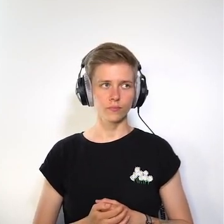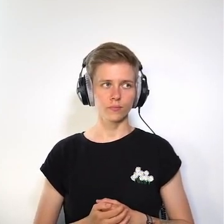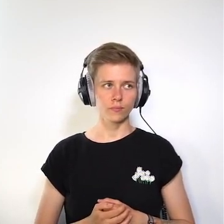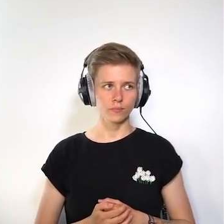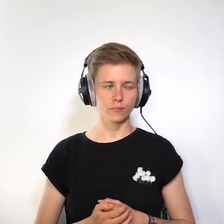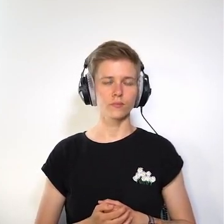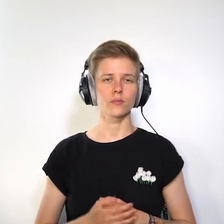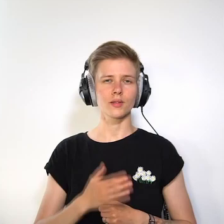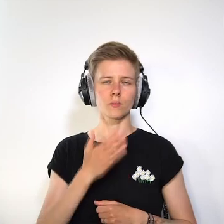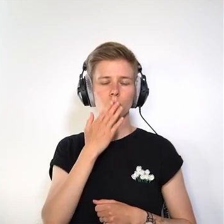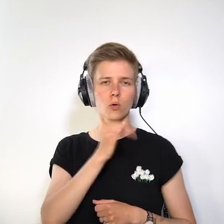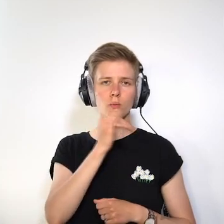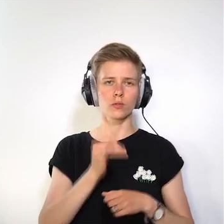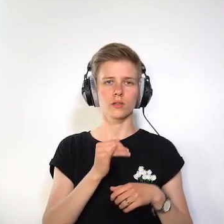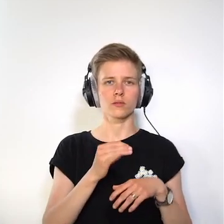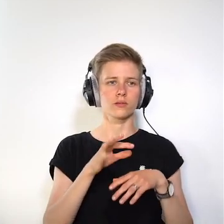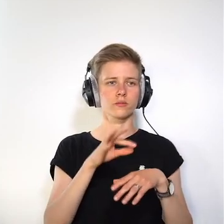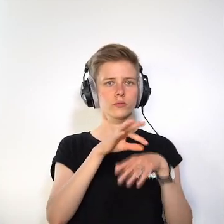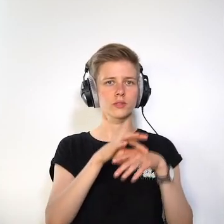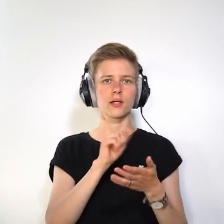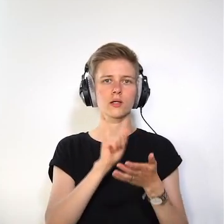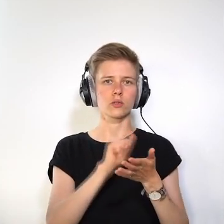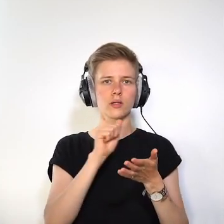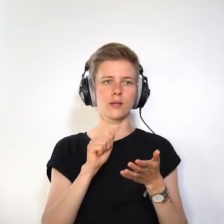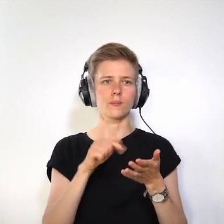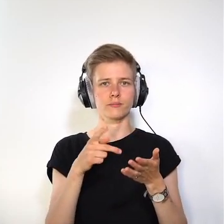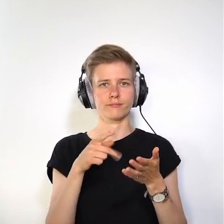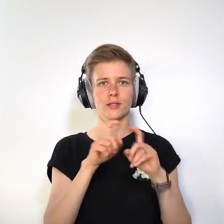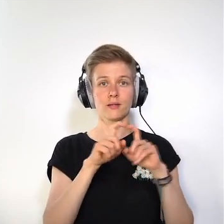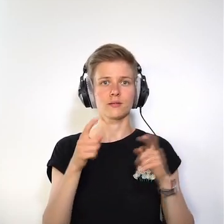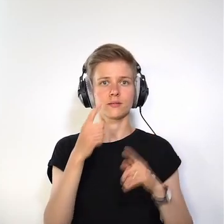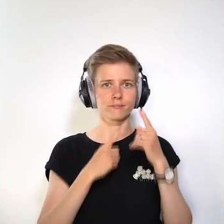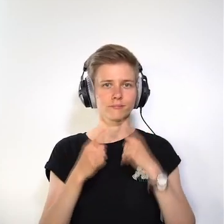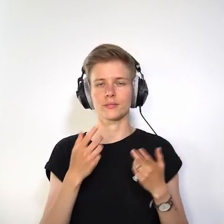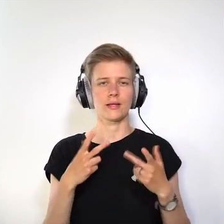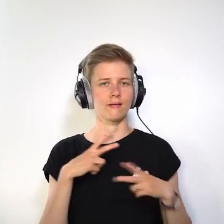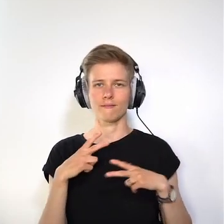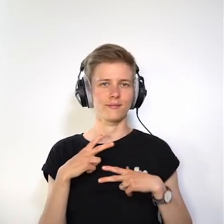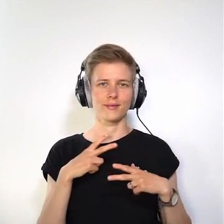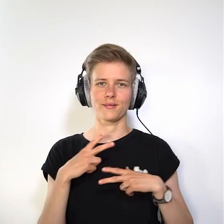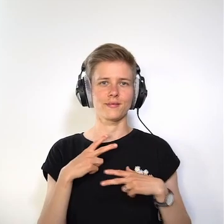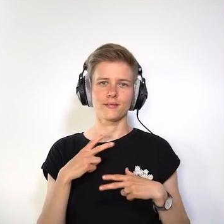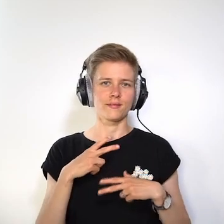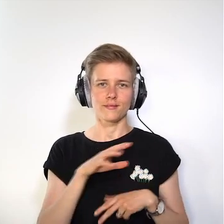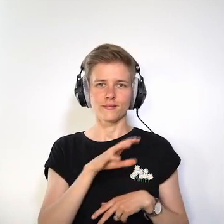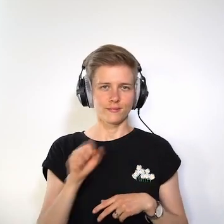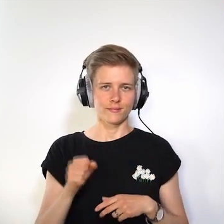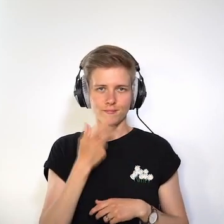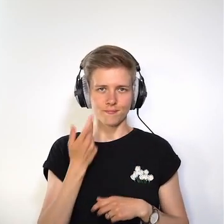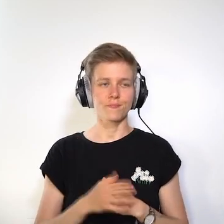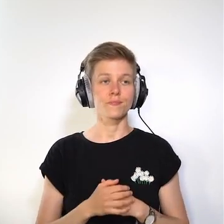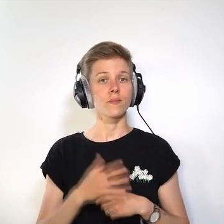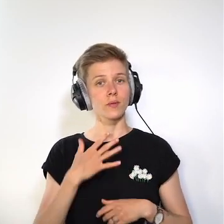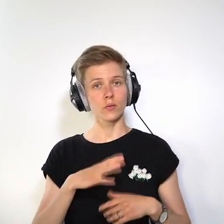näistä homoseksuaalisuuden sairausleiman kysymyksistä, koska kaikki ei todellakaan tullut tässä vielä käsiteltyä. Mä haluan kovasti kiittää teitä